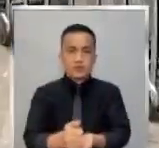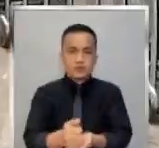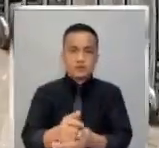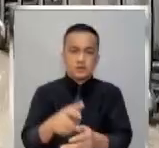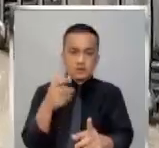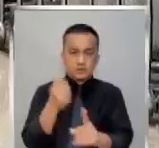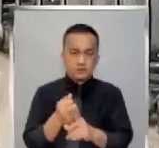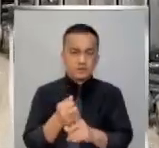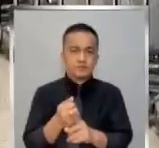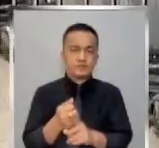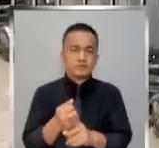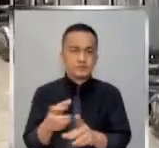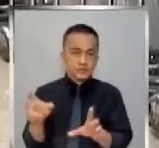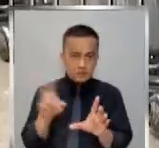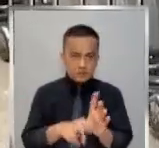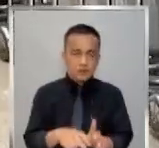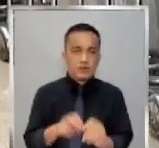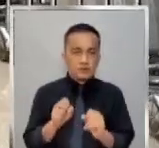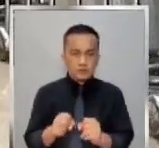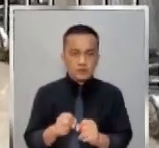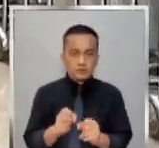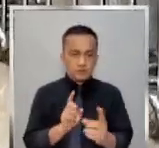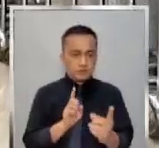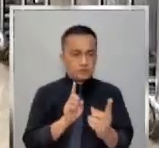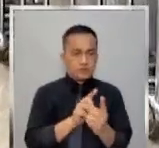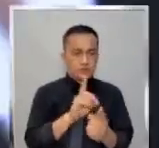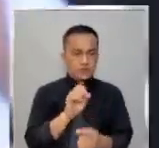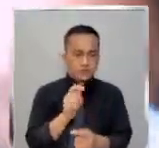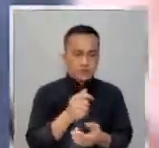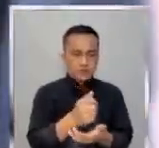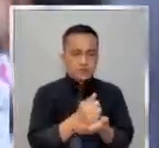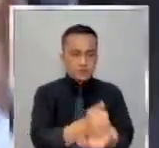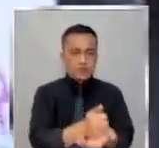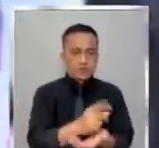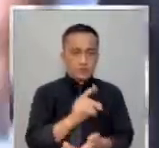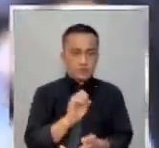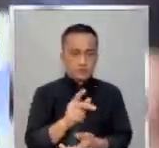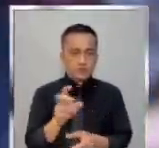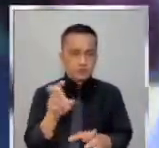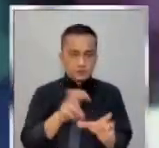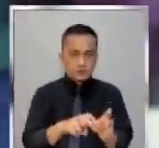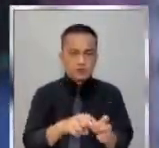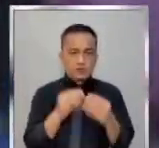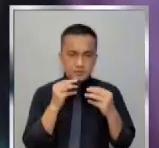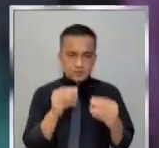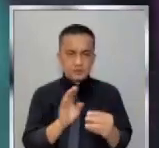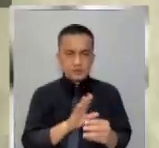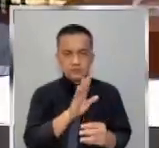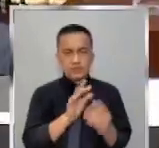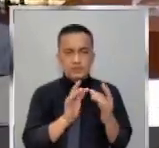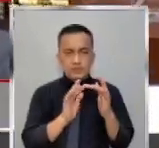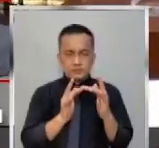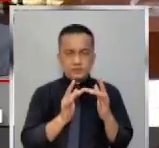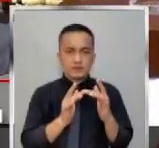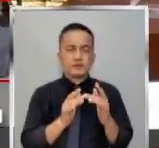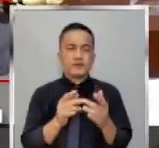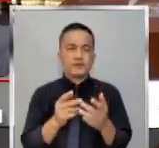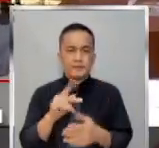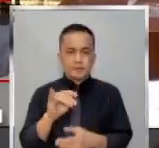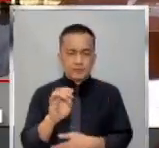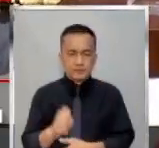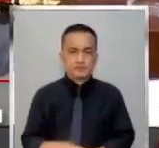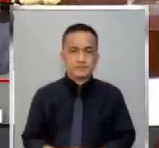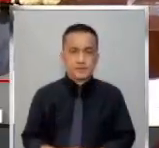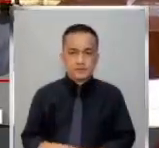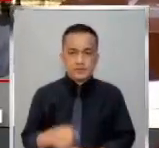pasahero. Maaari raw lumapit sa DOT helpdesk ang mga pasahero o mag-message sa kanilang social media pages. Si Senate Committee